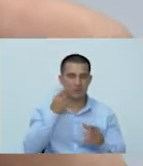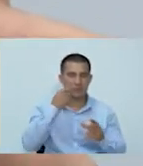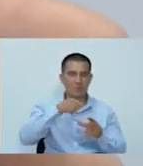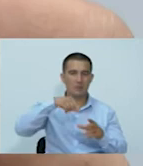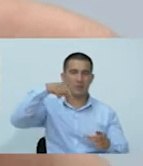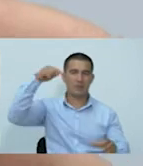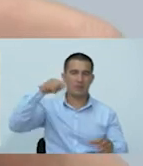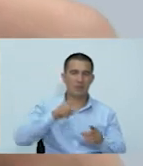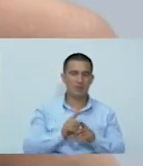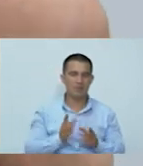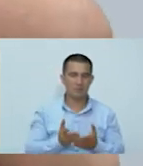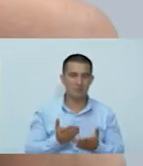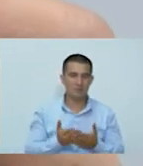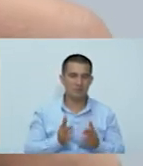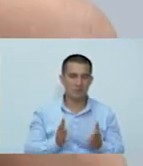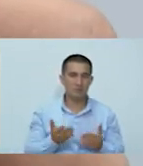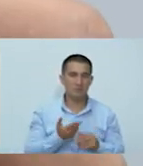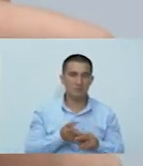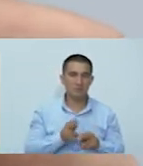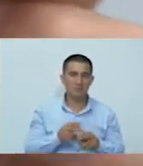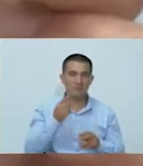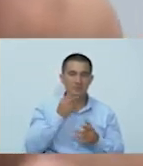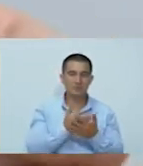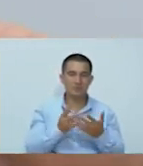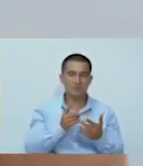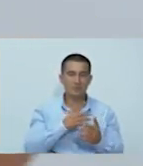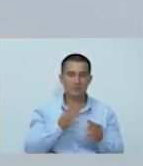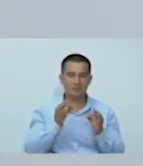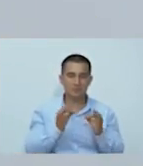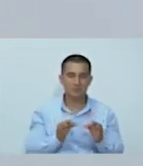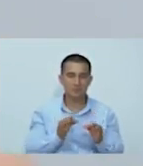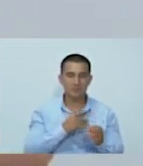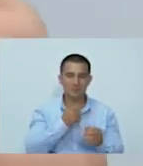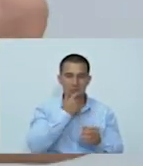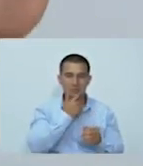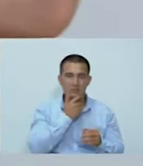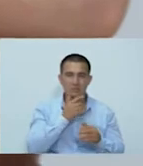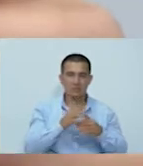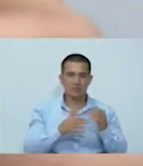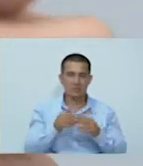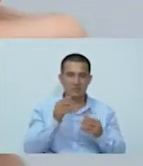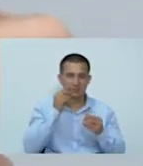ketib qolsa, zich aylana elementi bo'lmay qoladi.